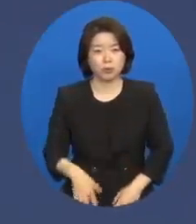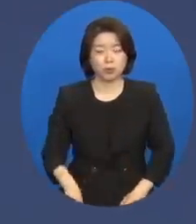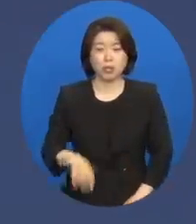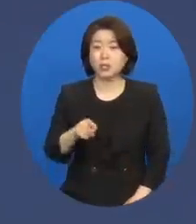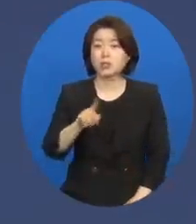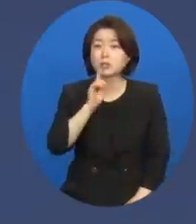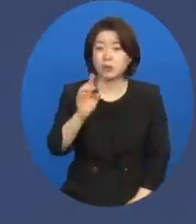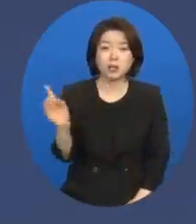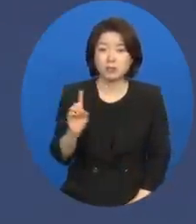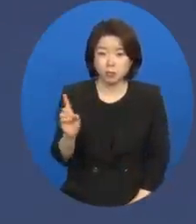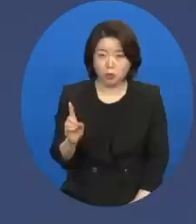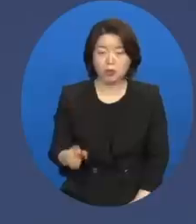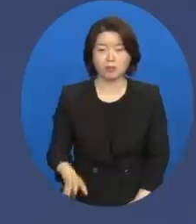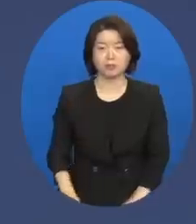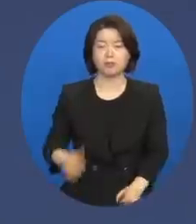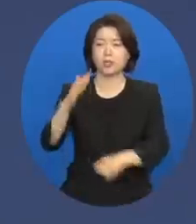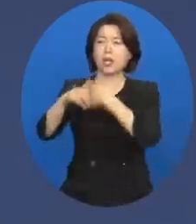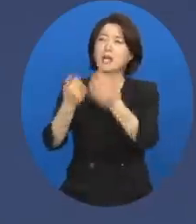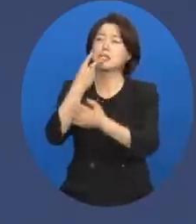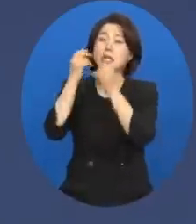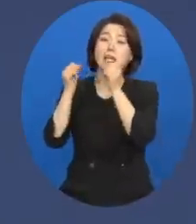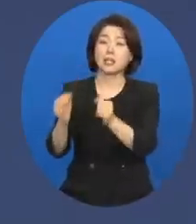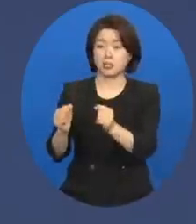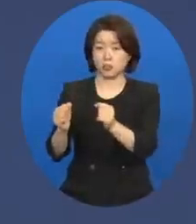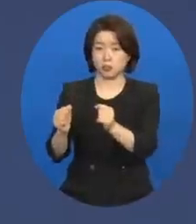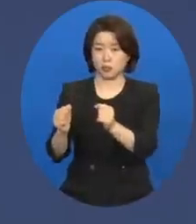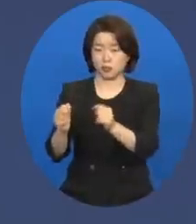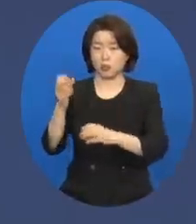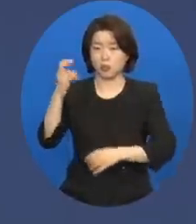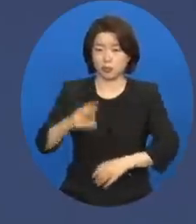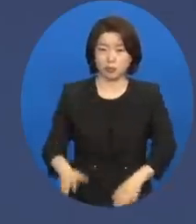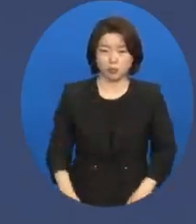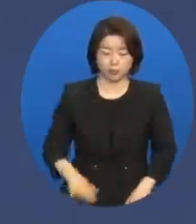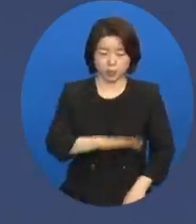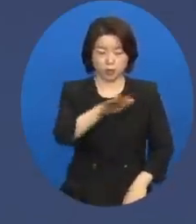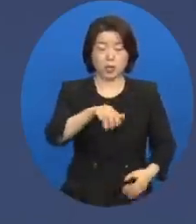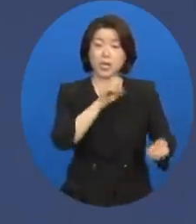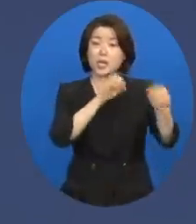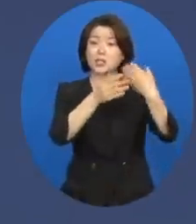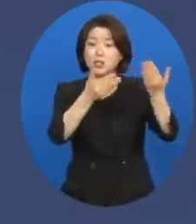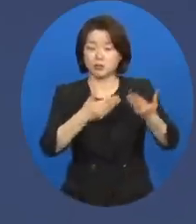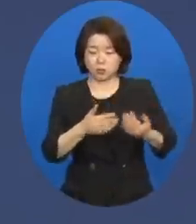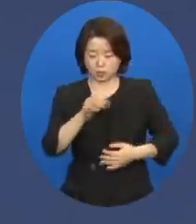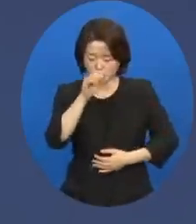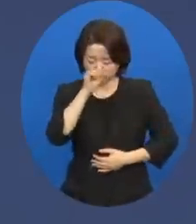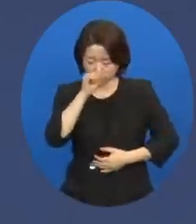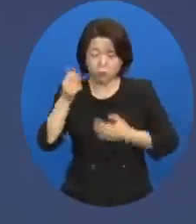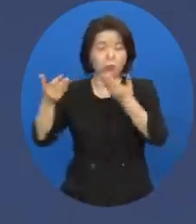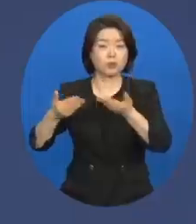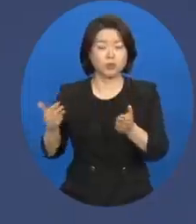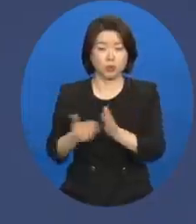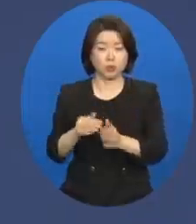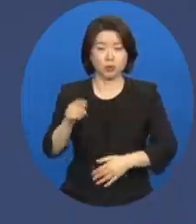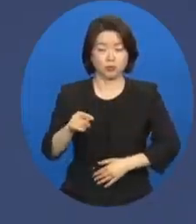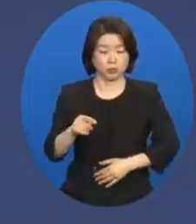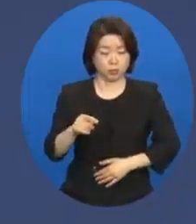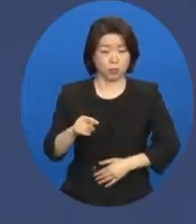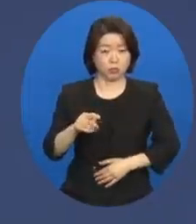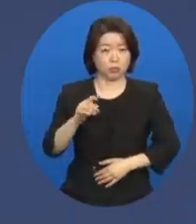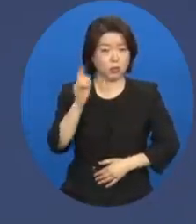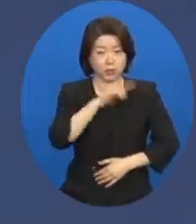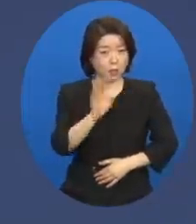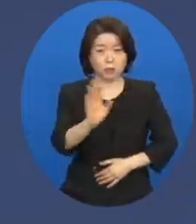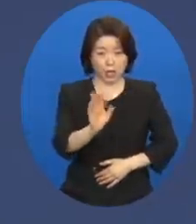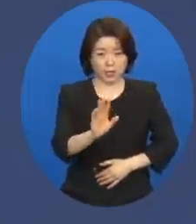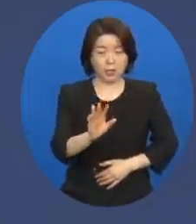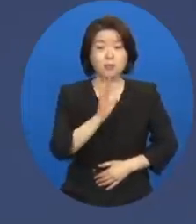무슨 말이냐면 하나님 살아계시고 그리고 우리에게 응답하셔서 좋은 걸 주셨다. 그걸 어떻게 나쁘다고 하겠어요? 너무